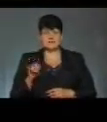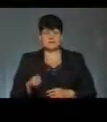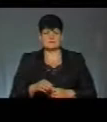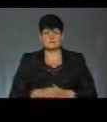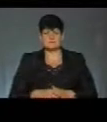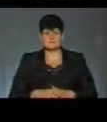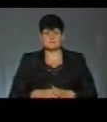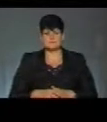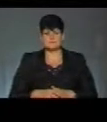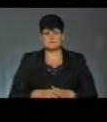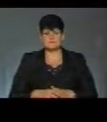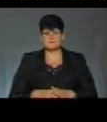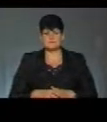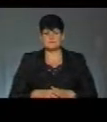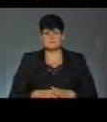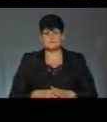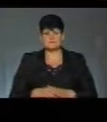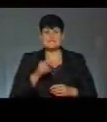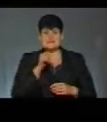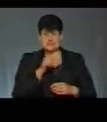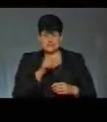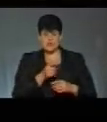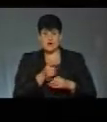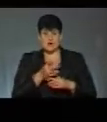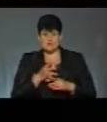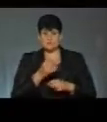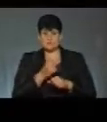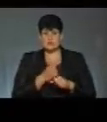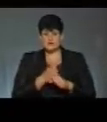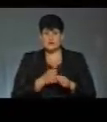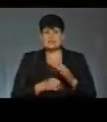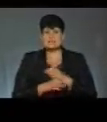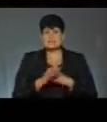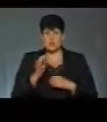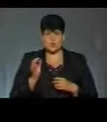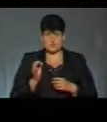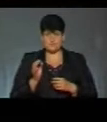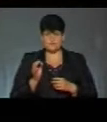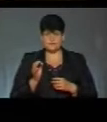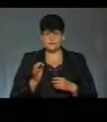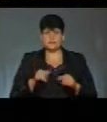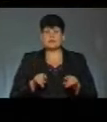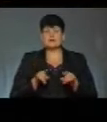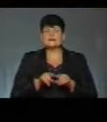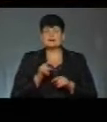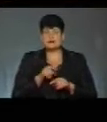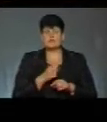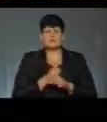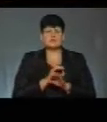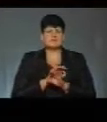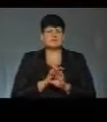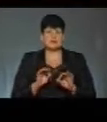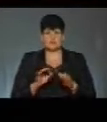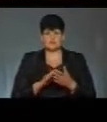Зафіксовуємо, виставляємо. З цією гарматою відпрацювали на сході. Так, в роботі вона в ідеальному